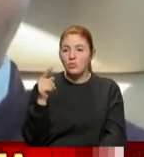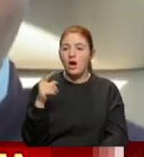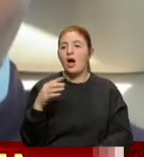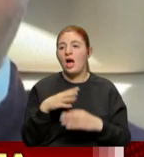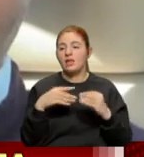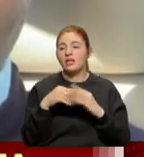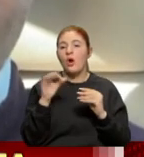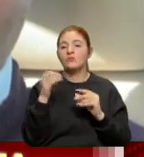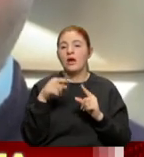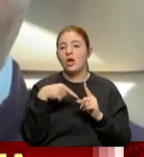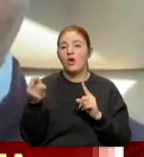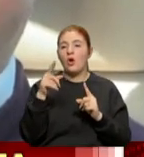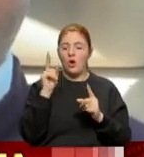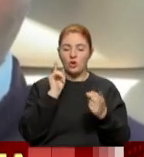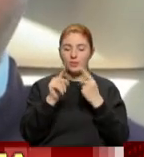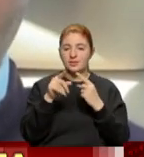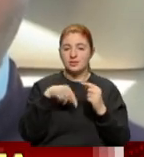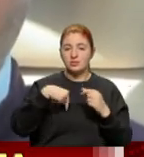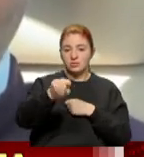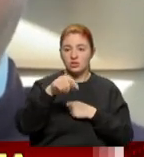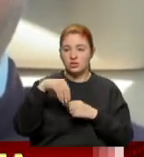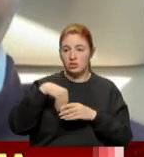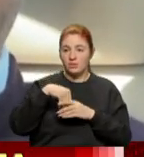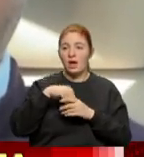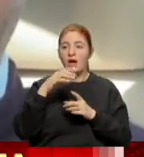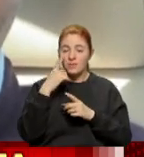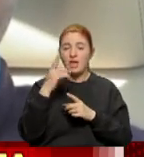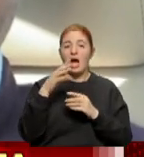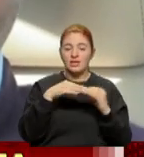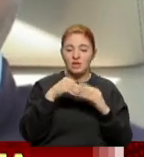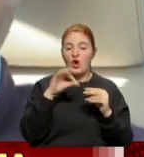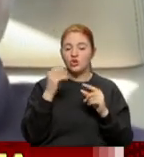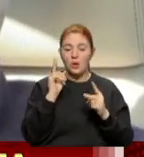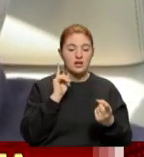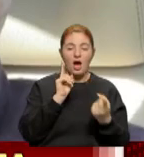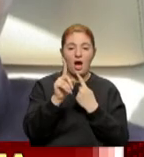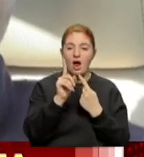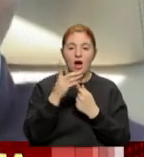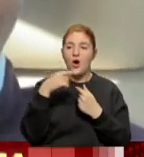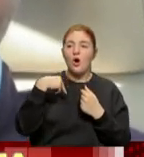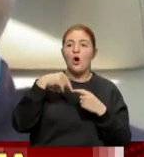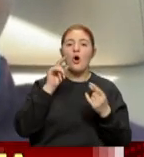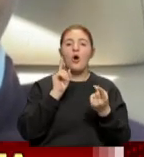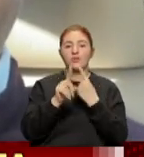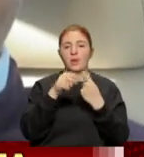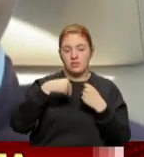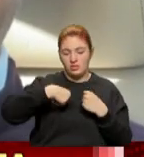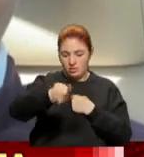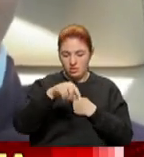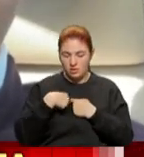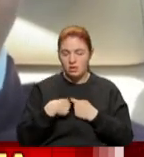Adana Osmaniye arasındaki otoban üstündeyiz bakın. Adana Osmaniye üzerindeki otobandayız.